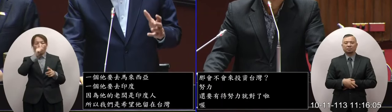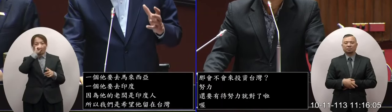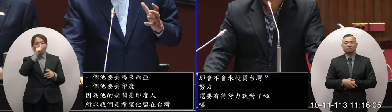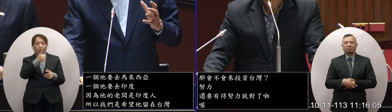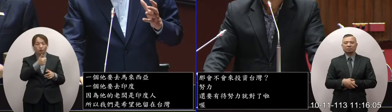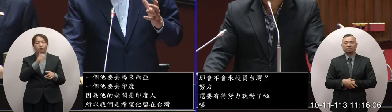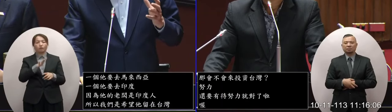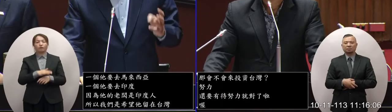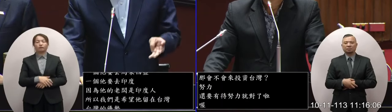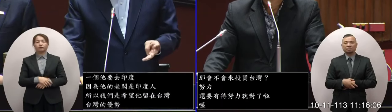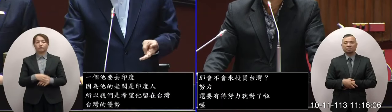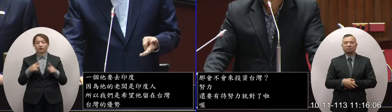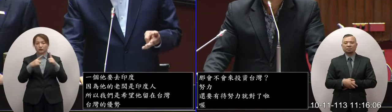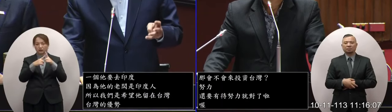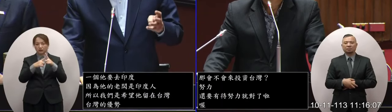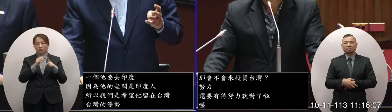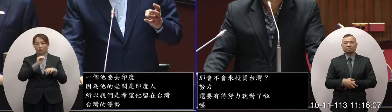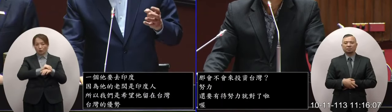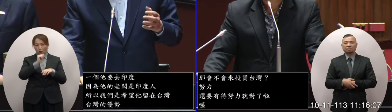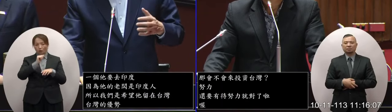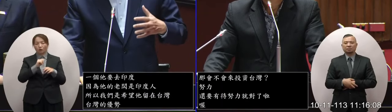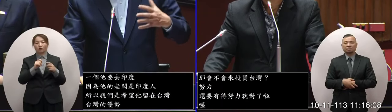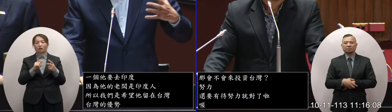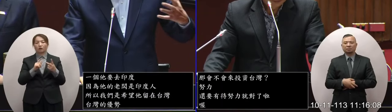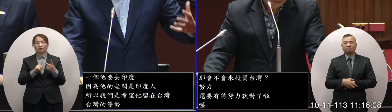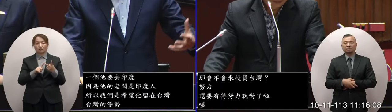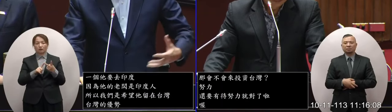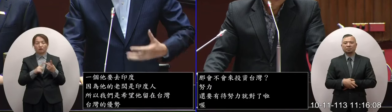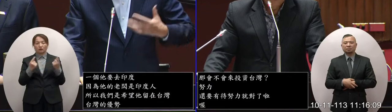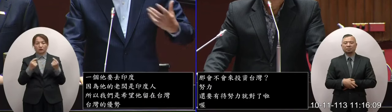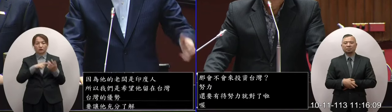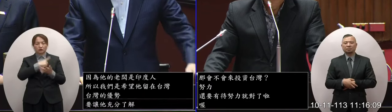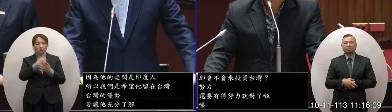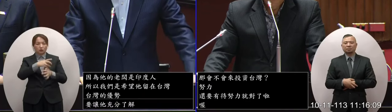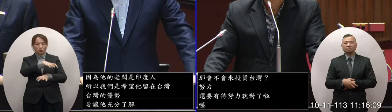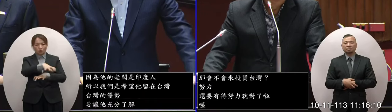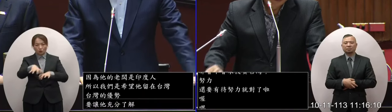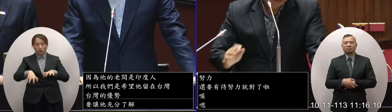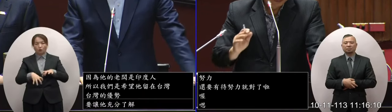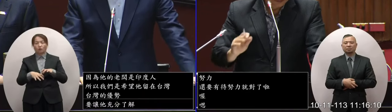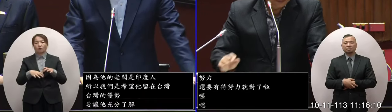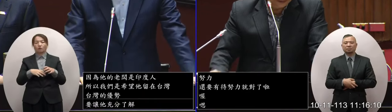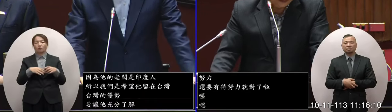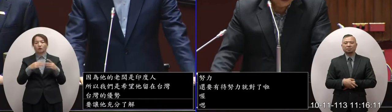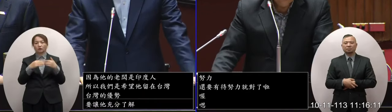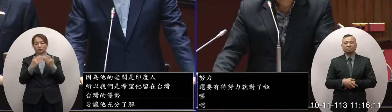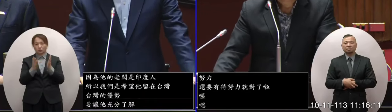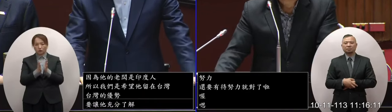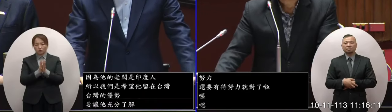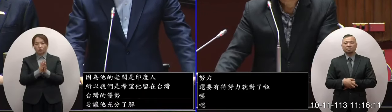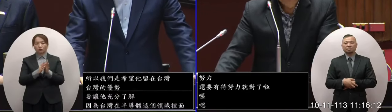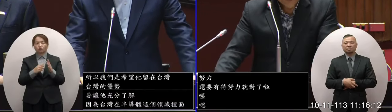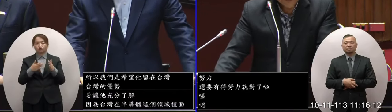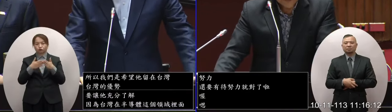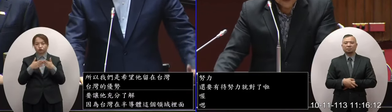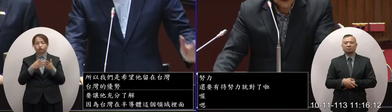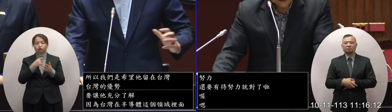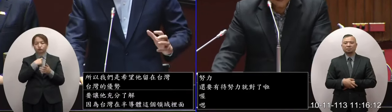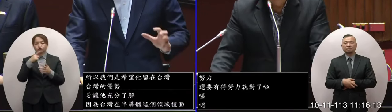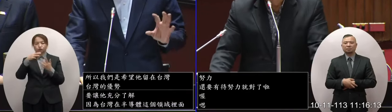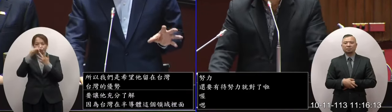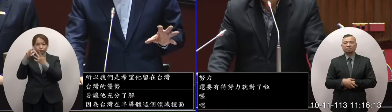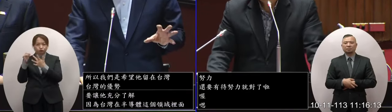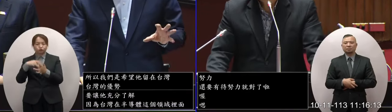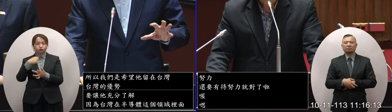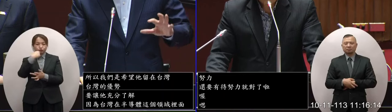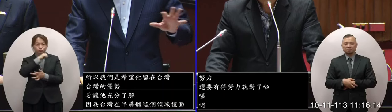势，所以我们的人，我们的这个整个的环境，整个这个 ecosystem， 我想他们会选